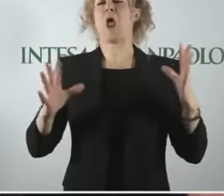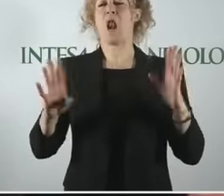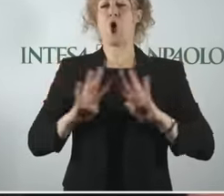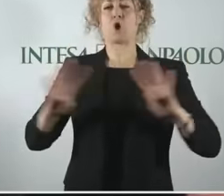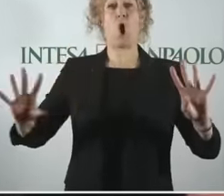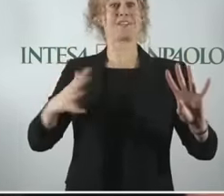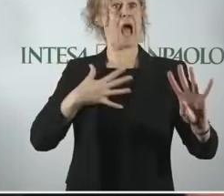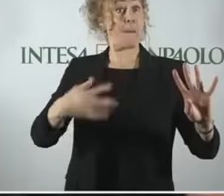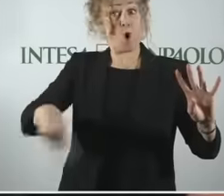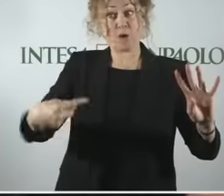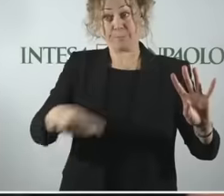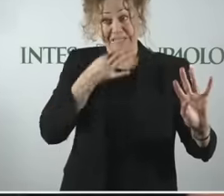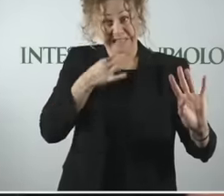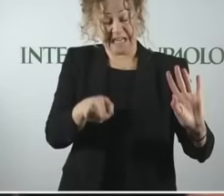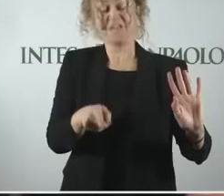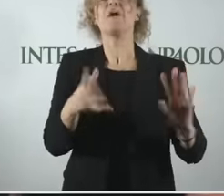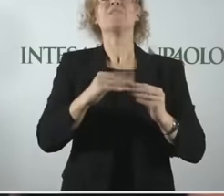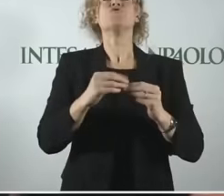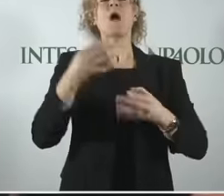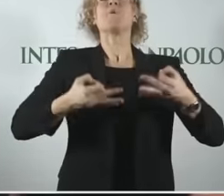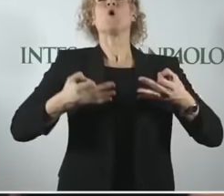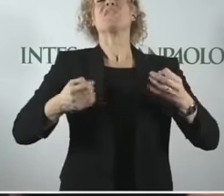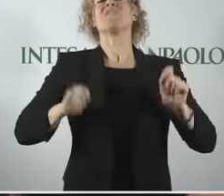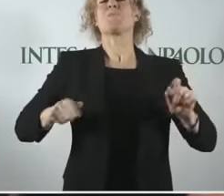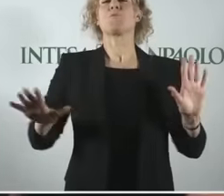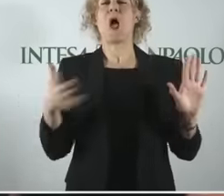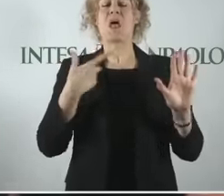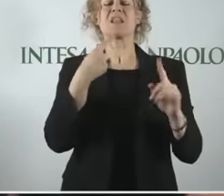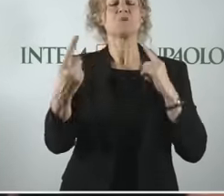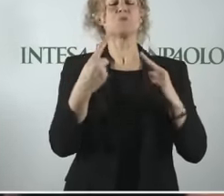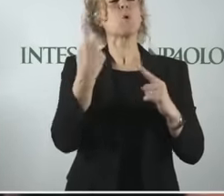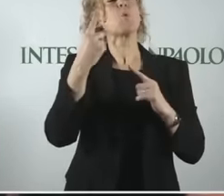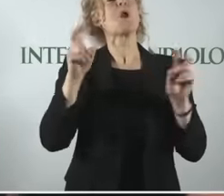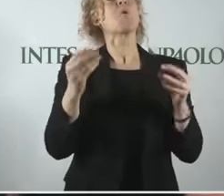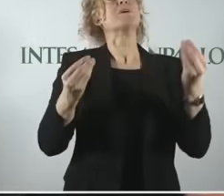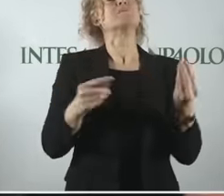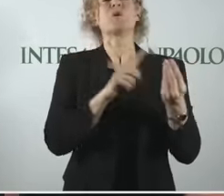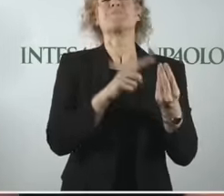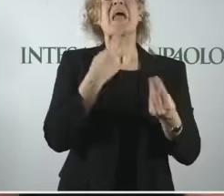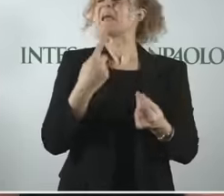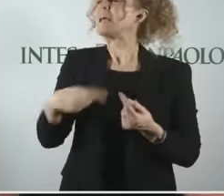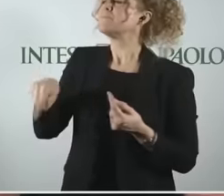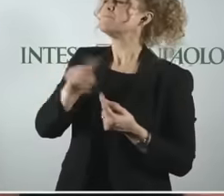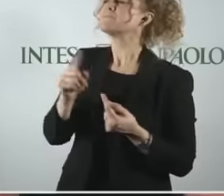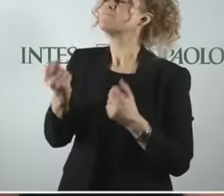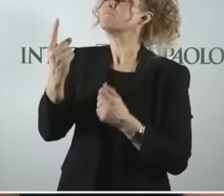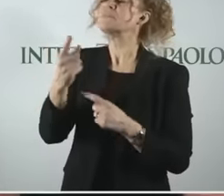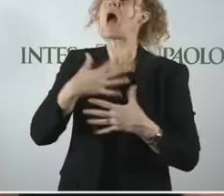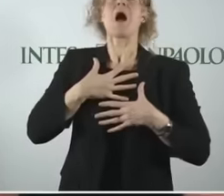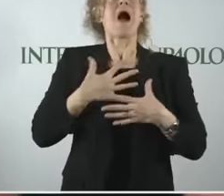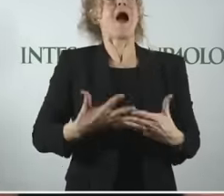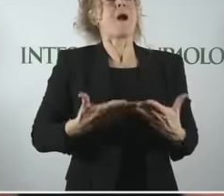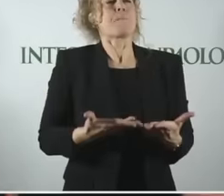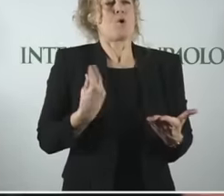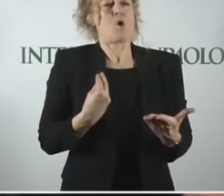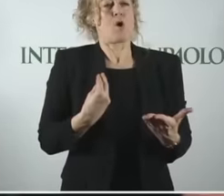d'amore in quel senso Eh facciamo un tribunale e discutiamo poniamo una questione Chi è che trova una questione adatta diciamo L'amore